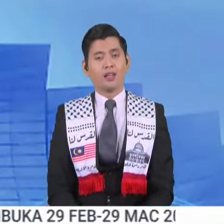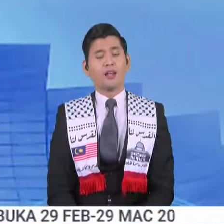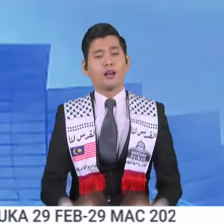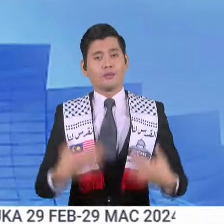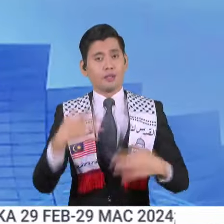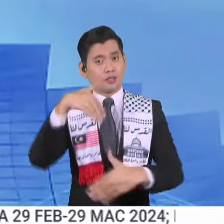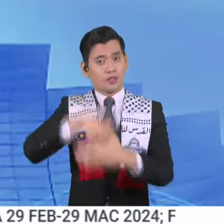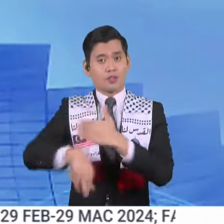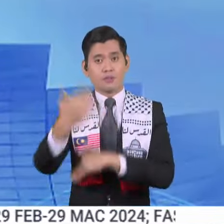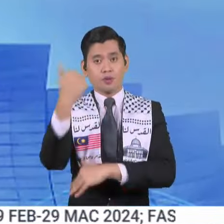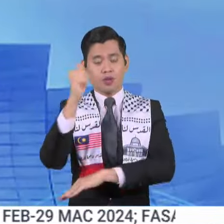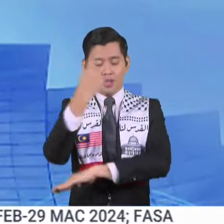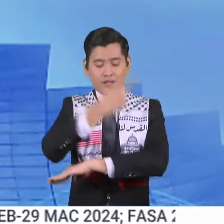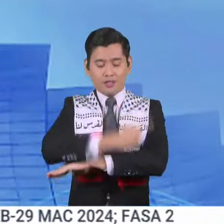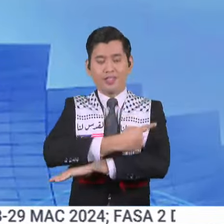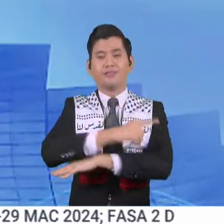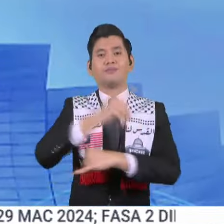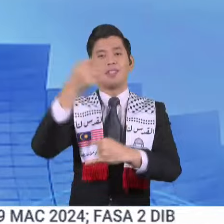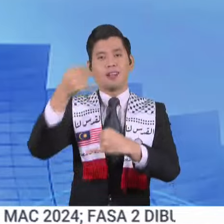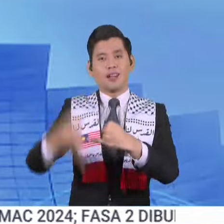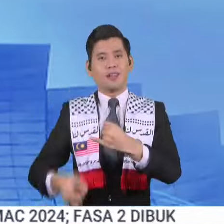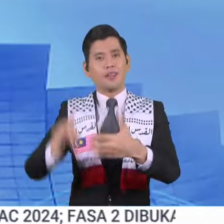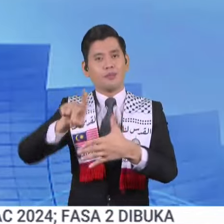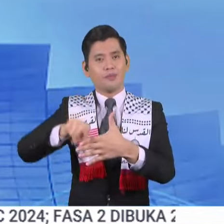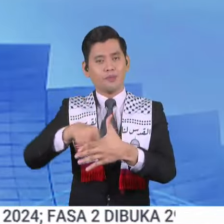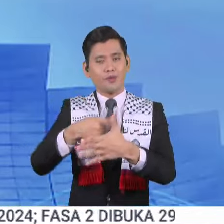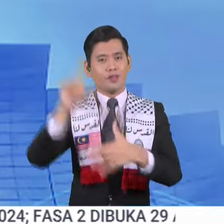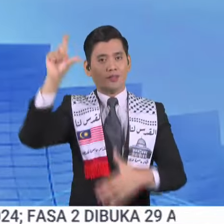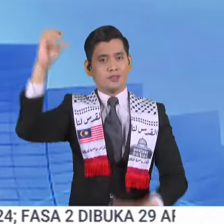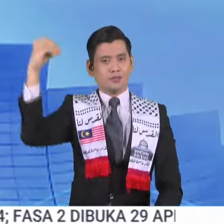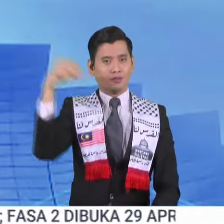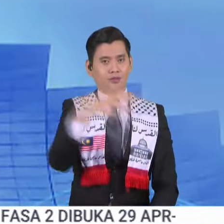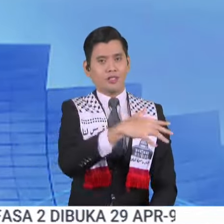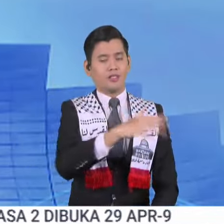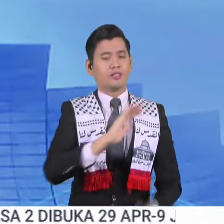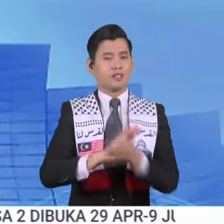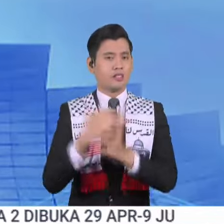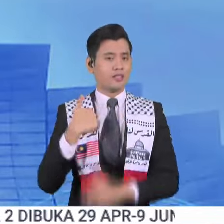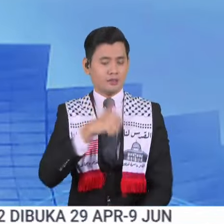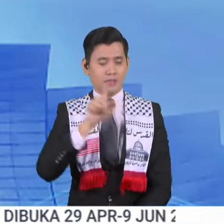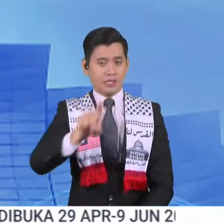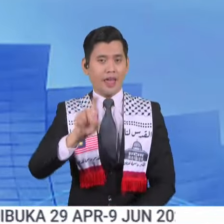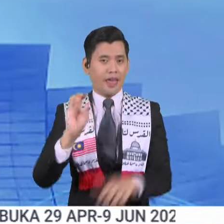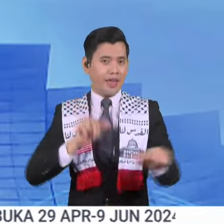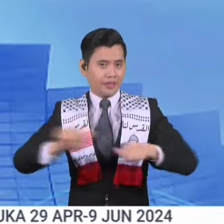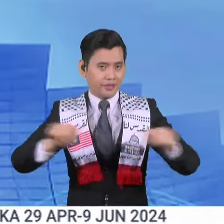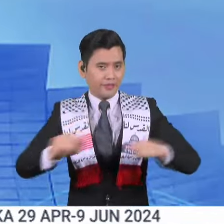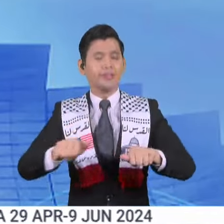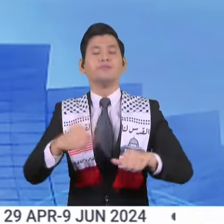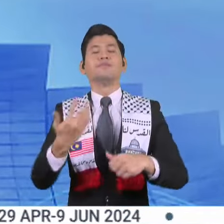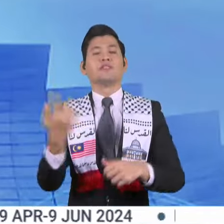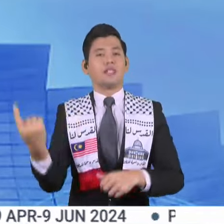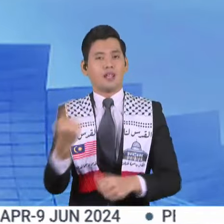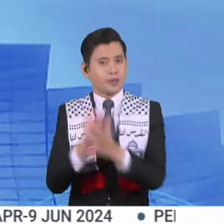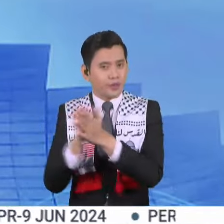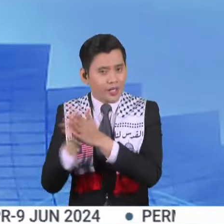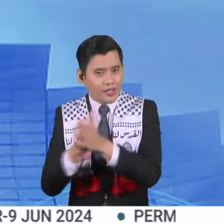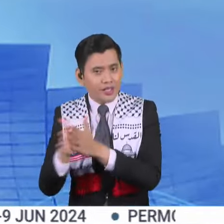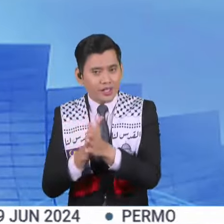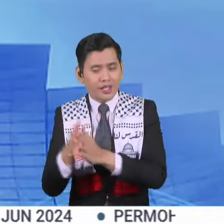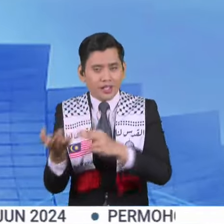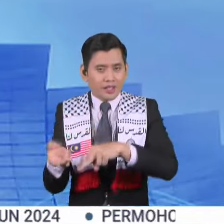Memasuki 10 hari terakhir Ramadan, umat Islam disaran lebih giat memperbaiki dan meningkatkan amal ibadah. Waktu ini